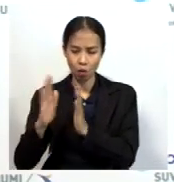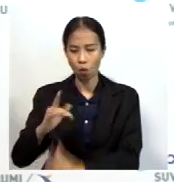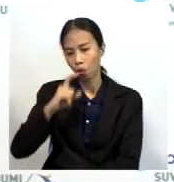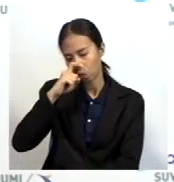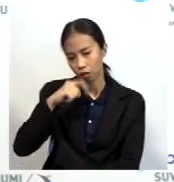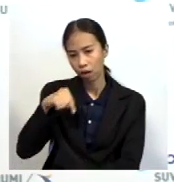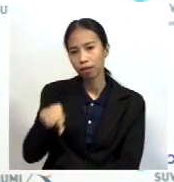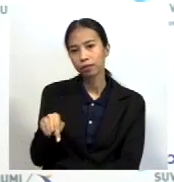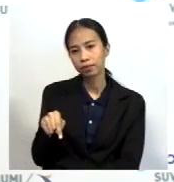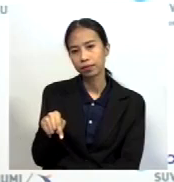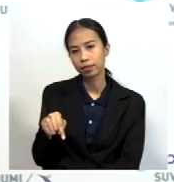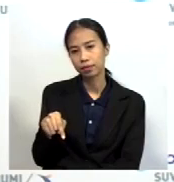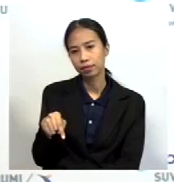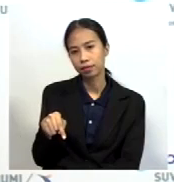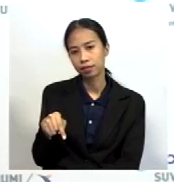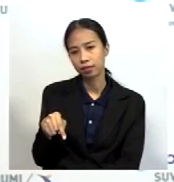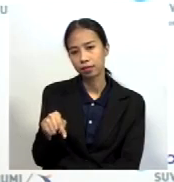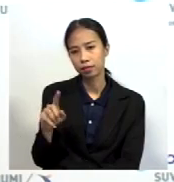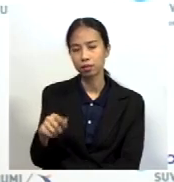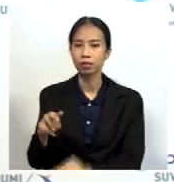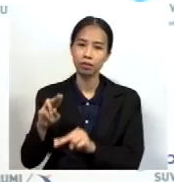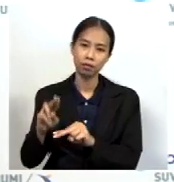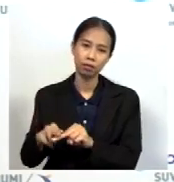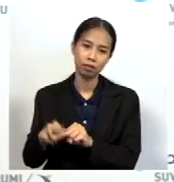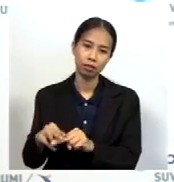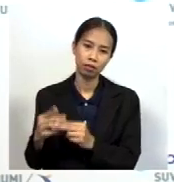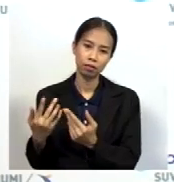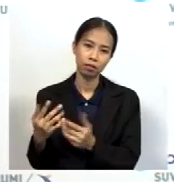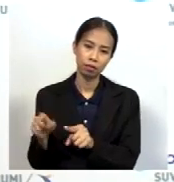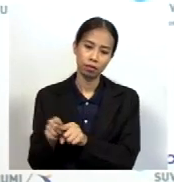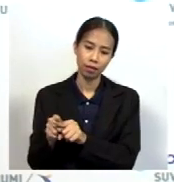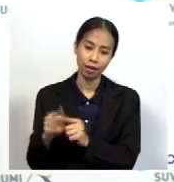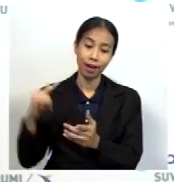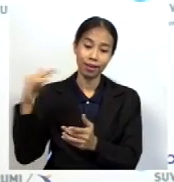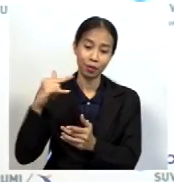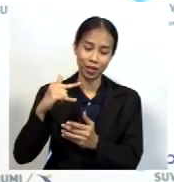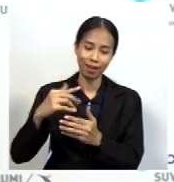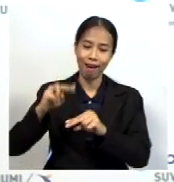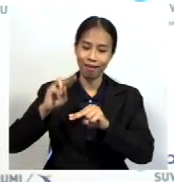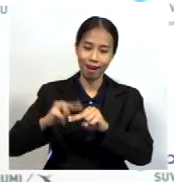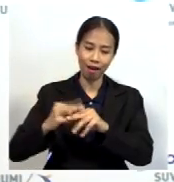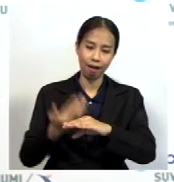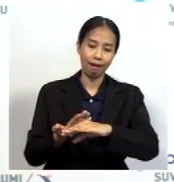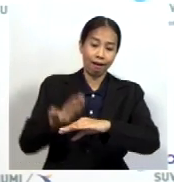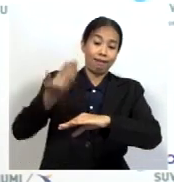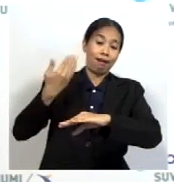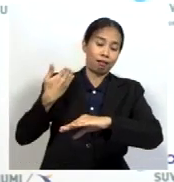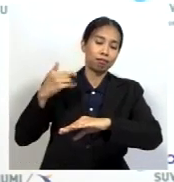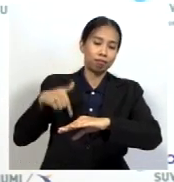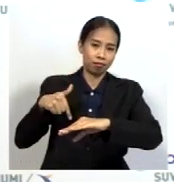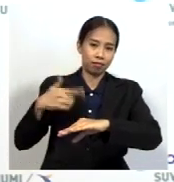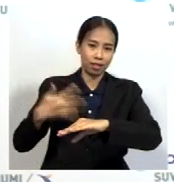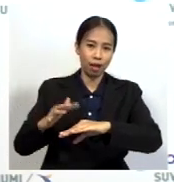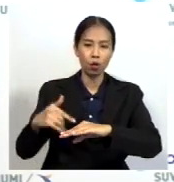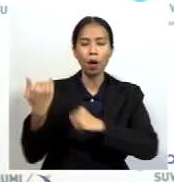ทยเนี่ยถูกคัดกรองให้นั่งในช่วงหลังของเครื่องนะครับส่วนผู้โดยสารต่างประเทศเนี่ยก็จะอยู่ในช่วง